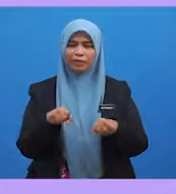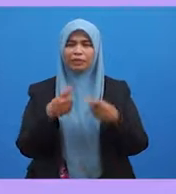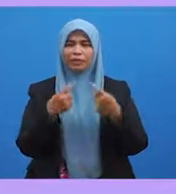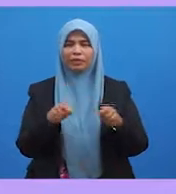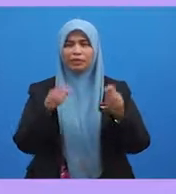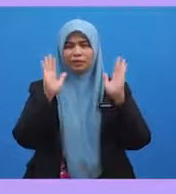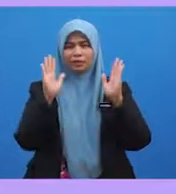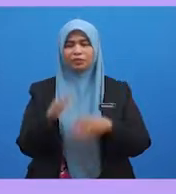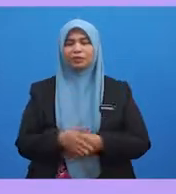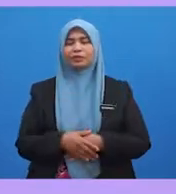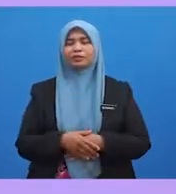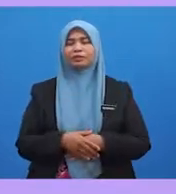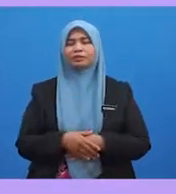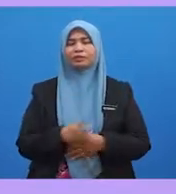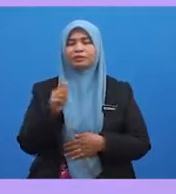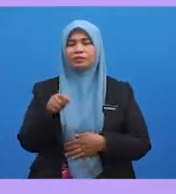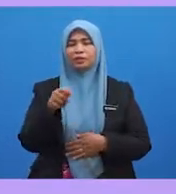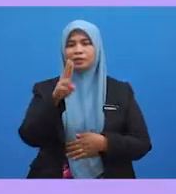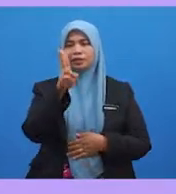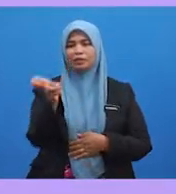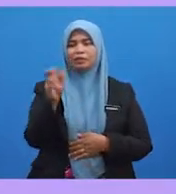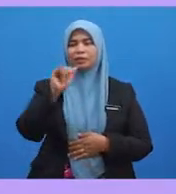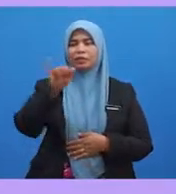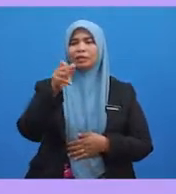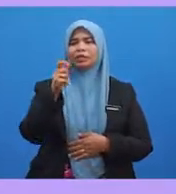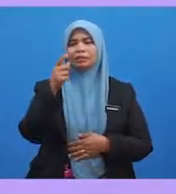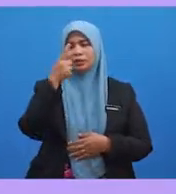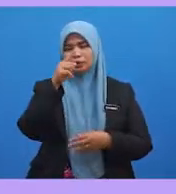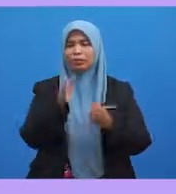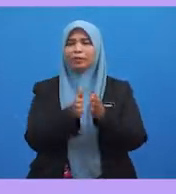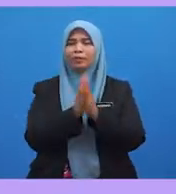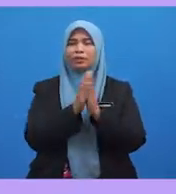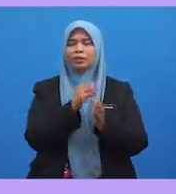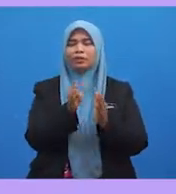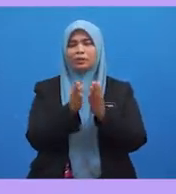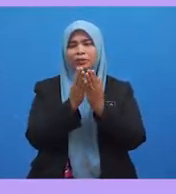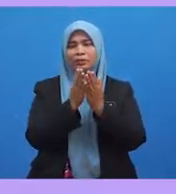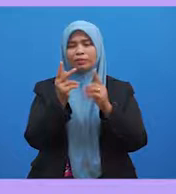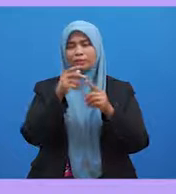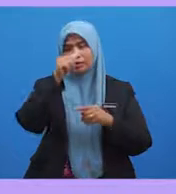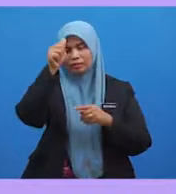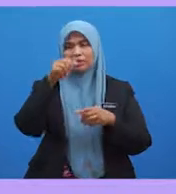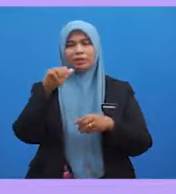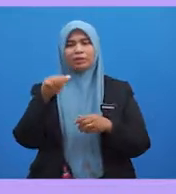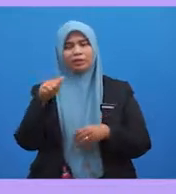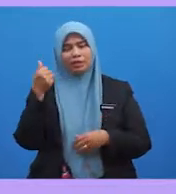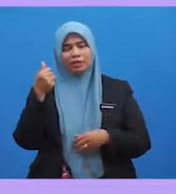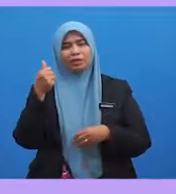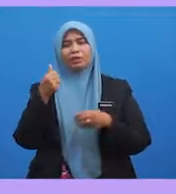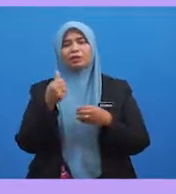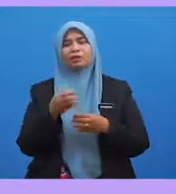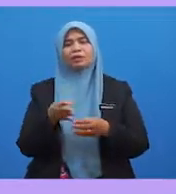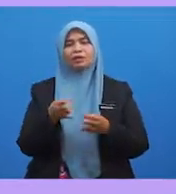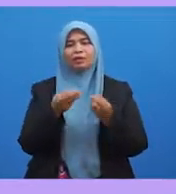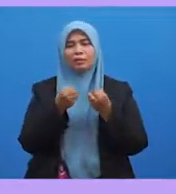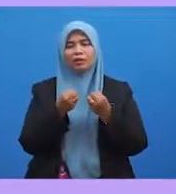boleh menunaikan solat sunat hajat untuk meminta dan berdoa kepada Allah agar impian